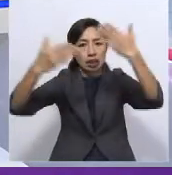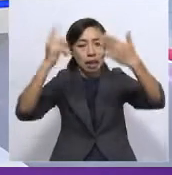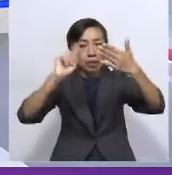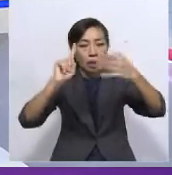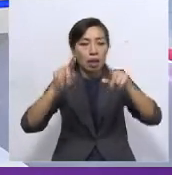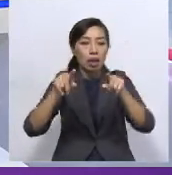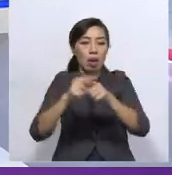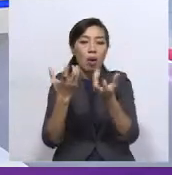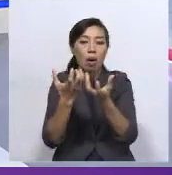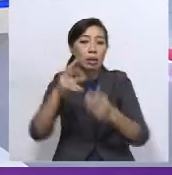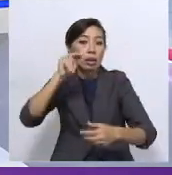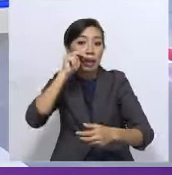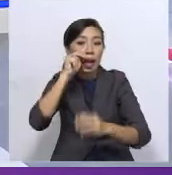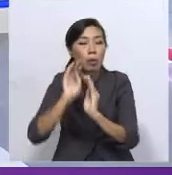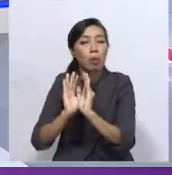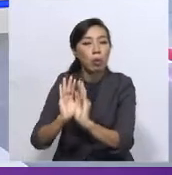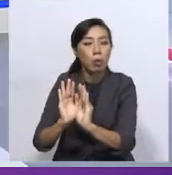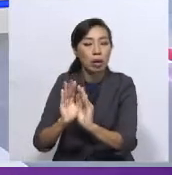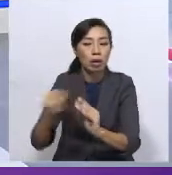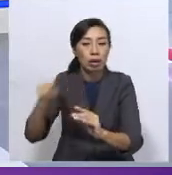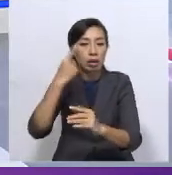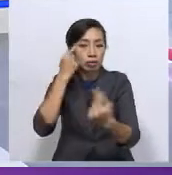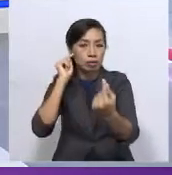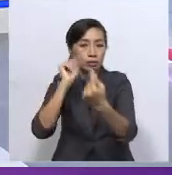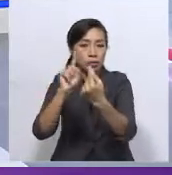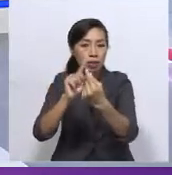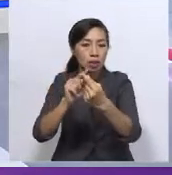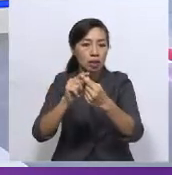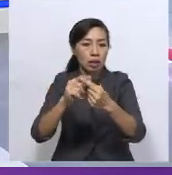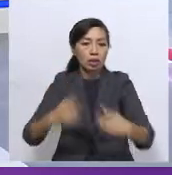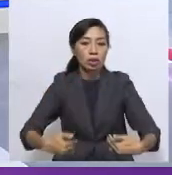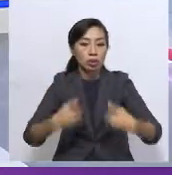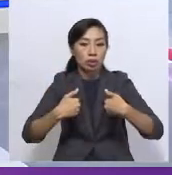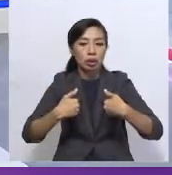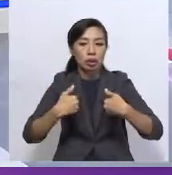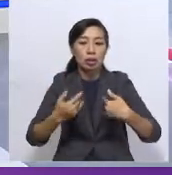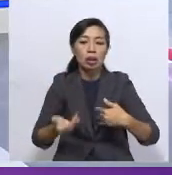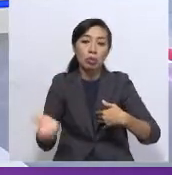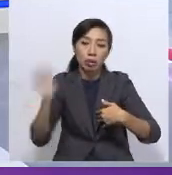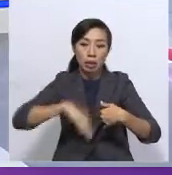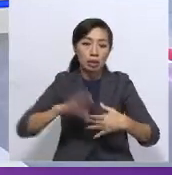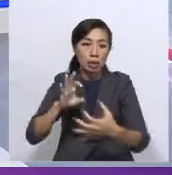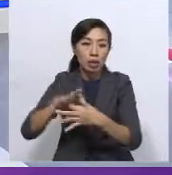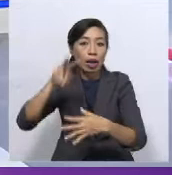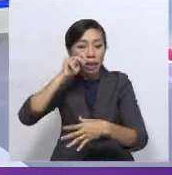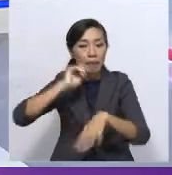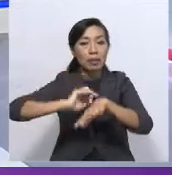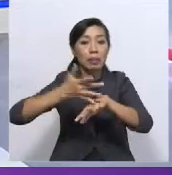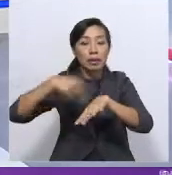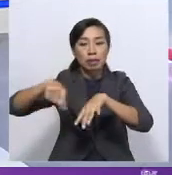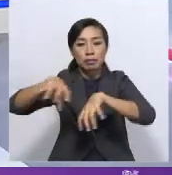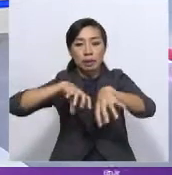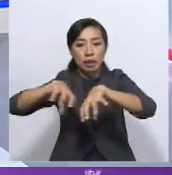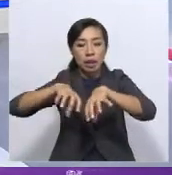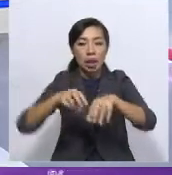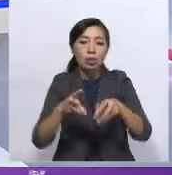านอนุรักษ์ทรัพยากรน้ำแห่งชาติด้วยแนวคิดปีนี้นะครับวิถีน้ำวิถีธรรมชาติเพื่อการบริหารจัดการน้ำด้วยพื้นฐานธรร